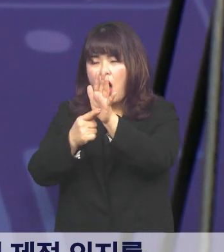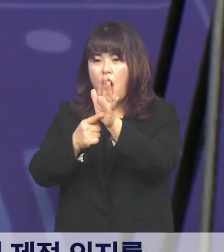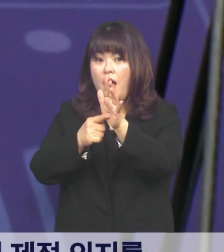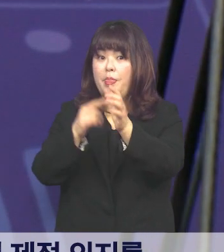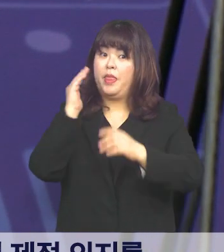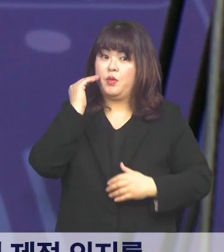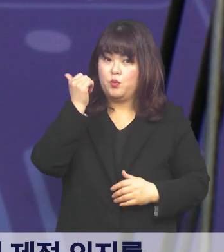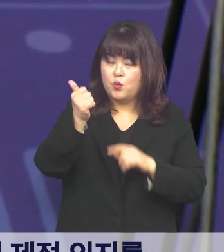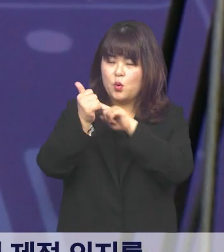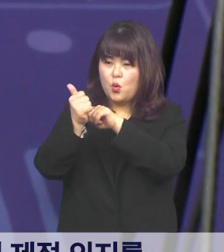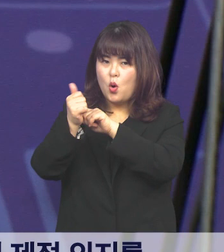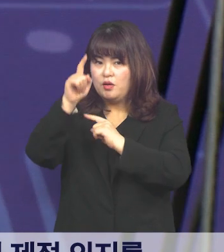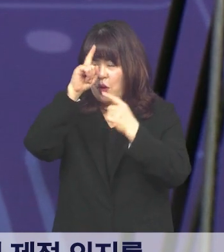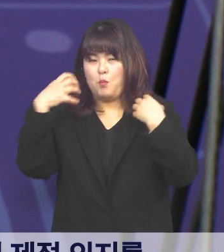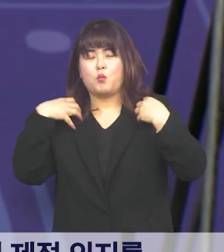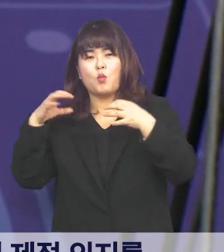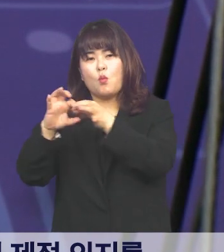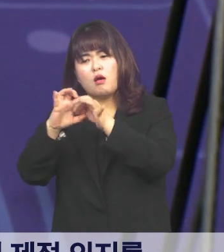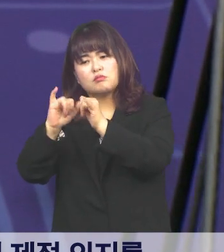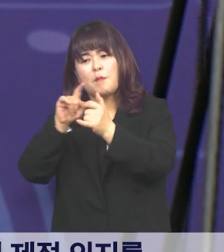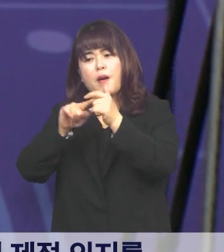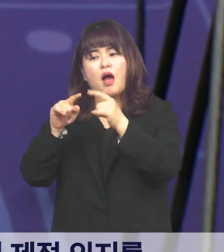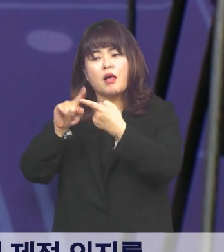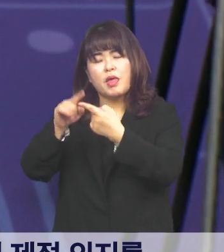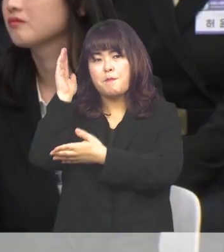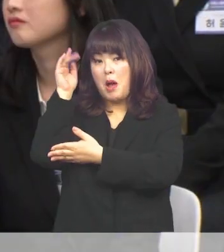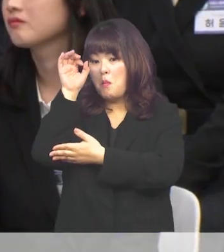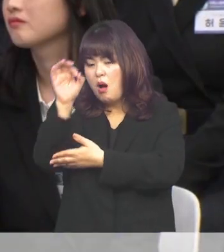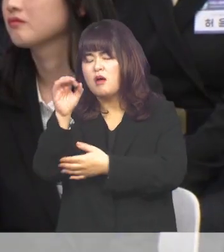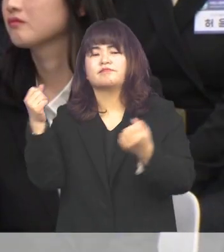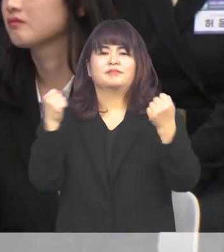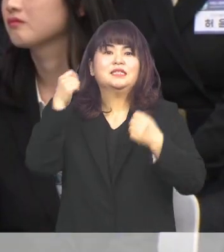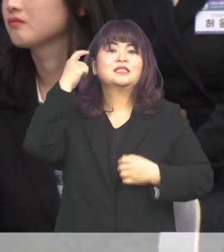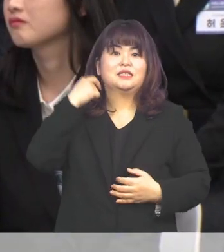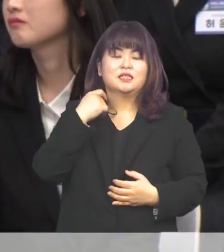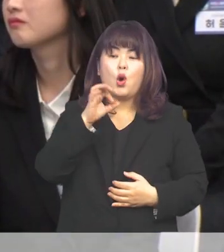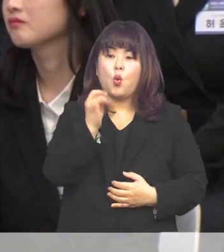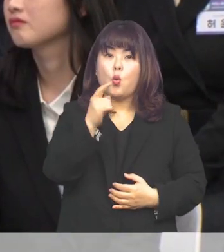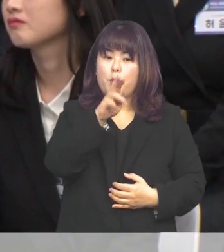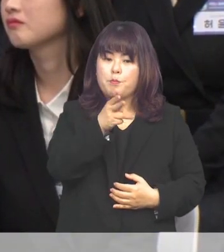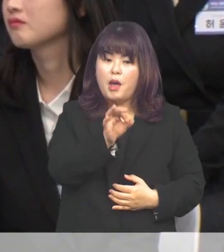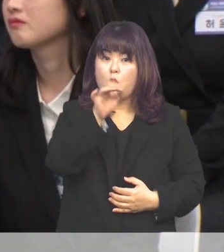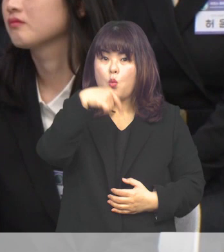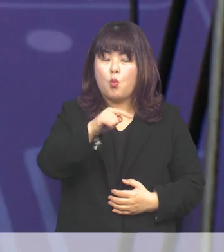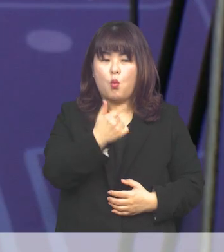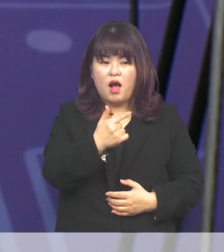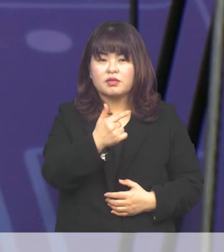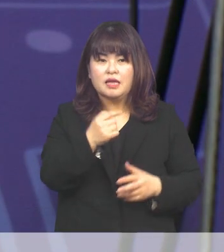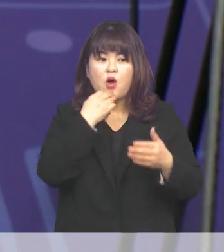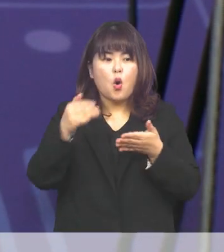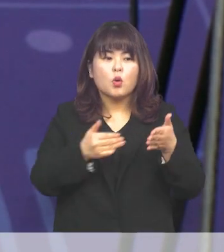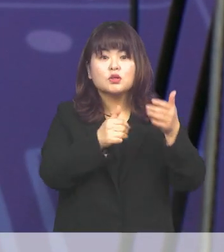대통령님과 우리 정부 관계자들 말씀을 들으니까 정말 힘이 납니다. 우리 오병건 경기도 부지사님 아계신데요.